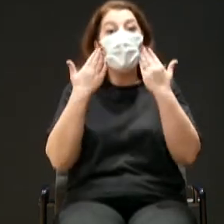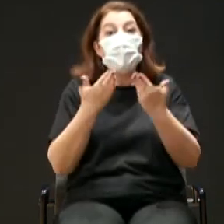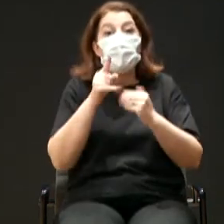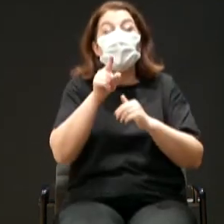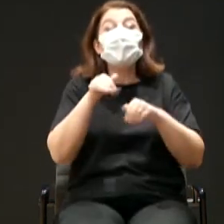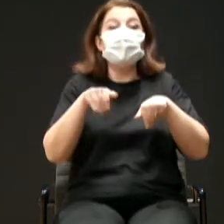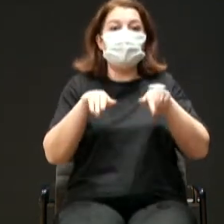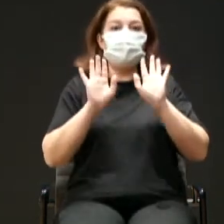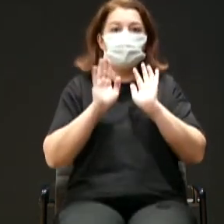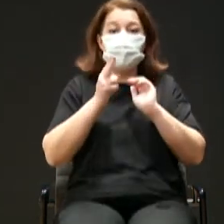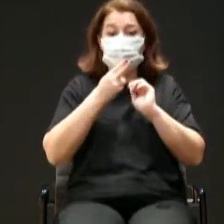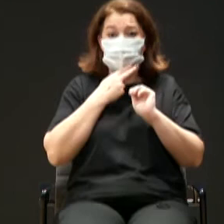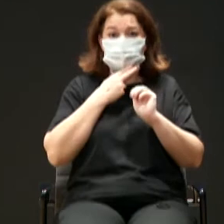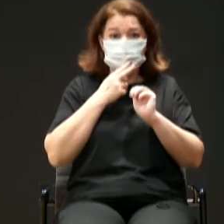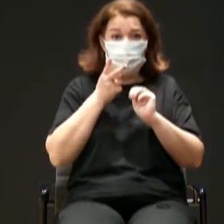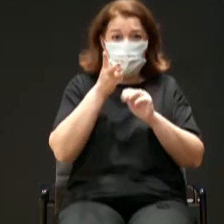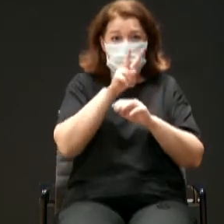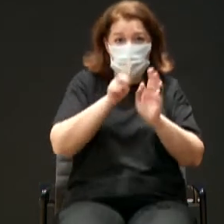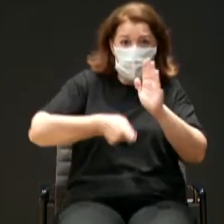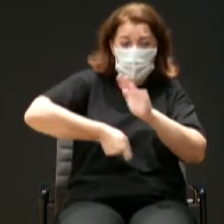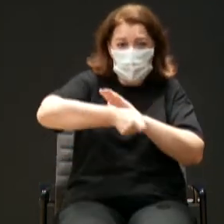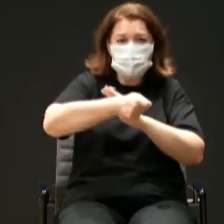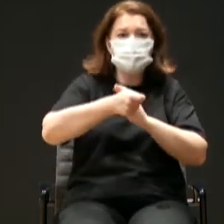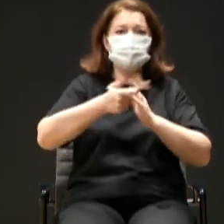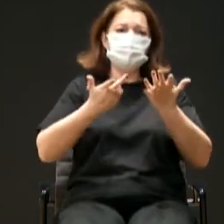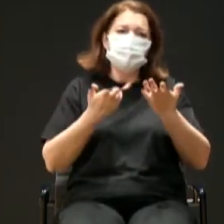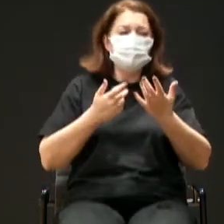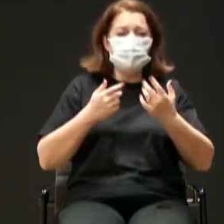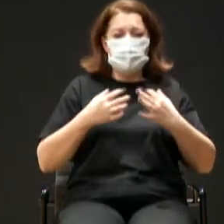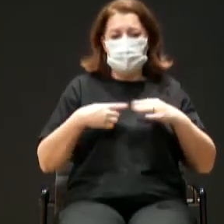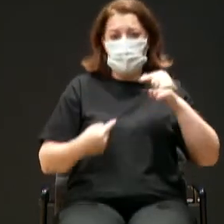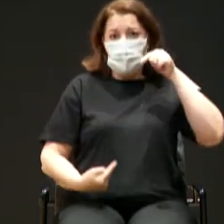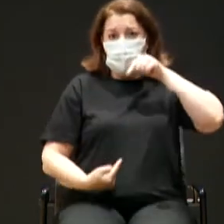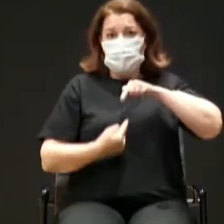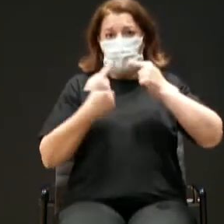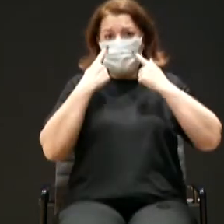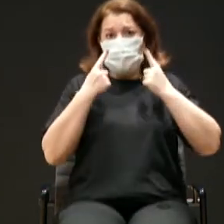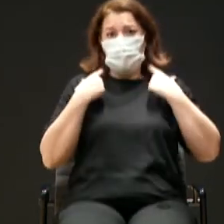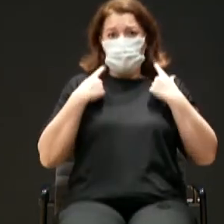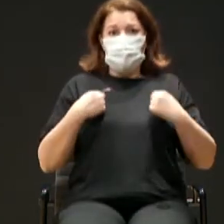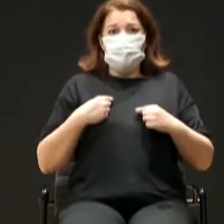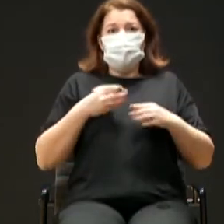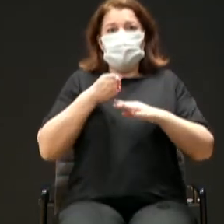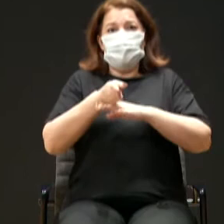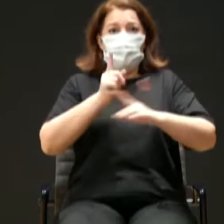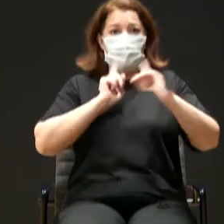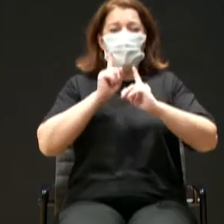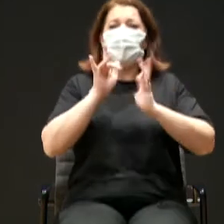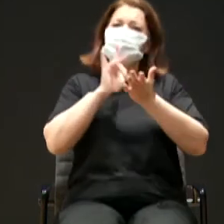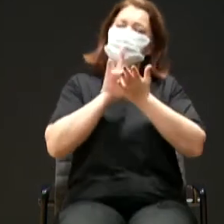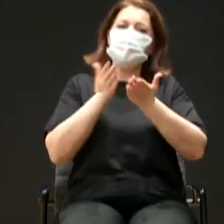değil. Kadın öldüren yok takım elbiseyle duruşmaya çıktı diye cezası hafifliyor. Böyle bir ülke